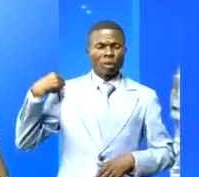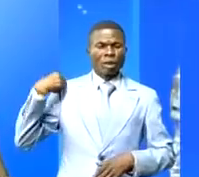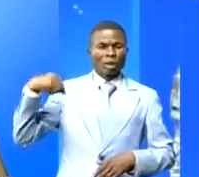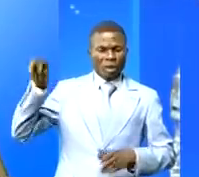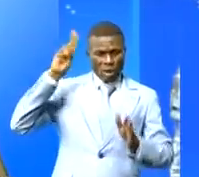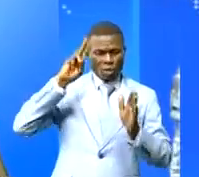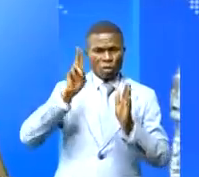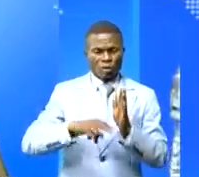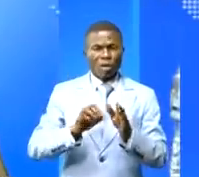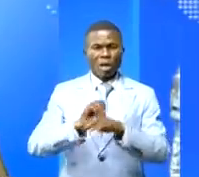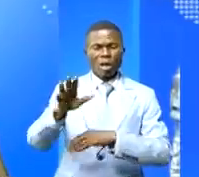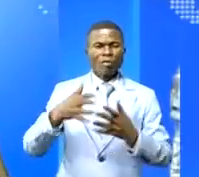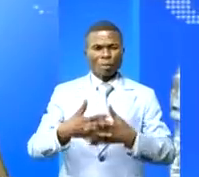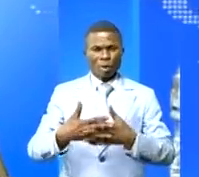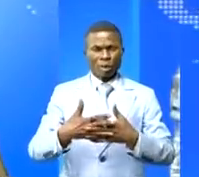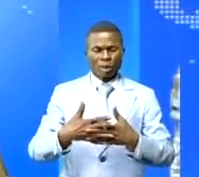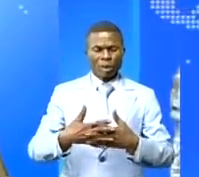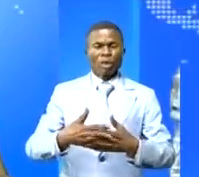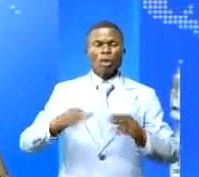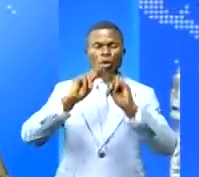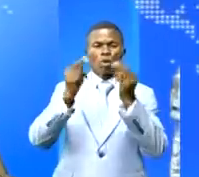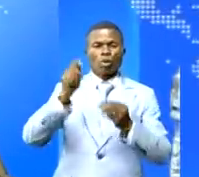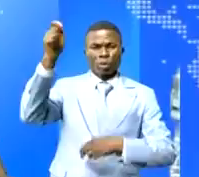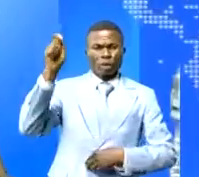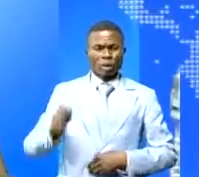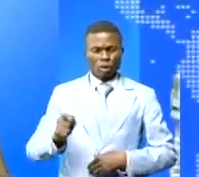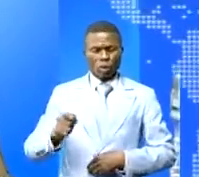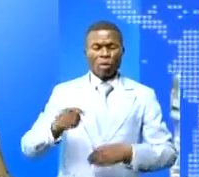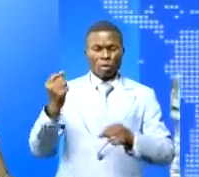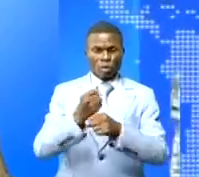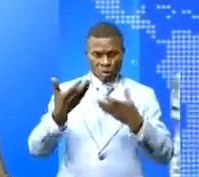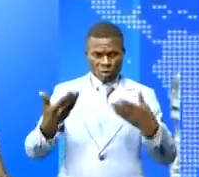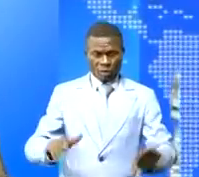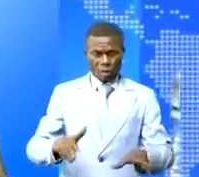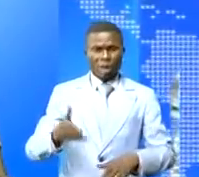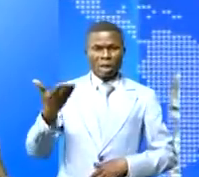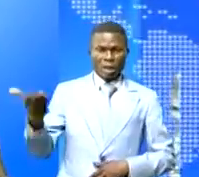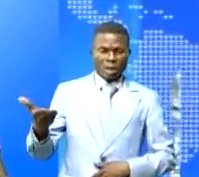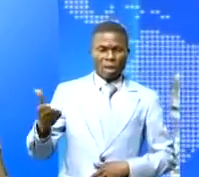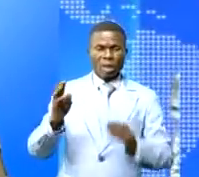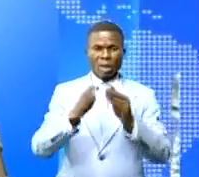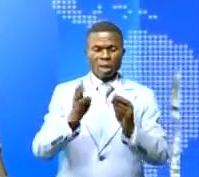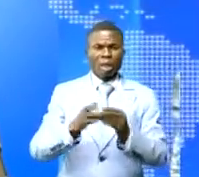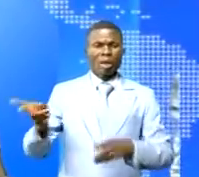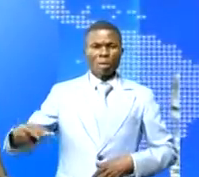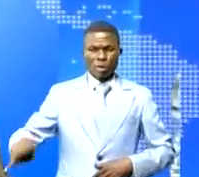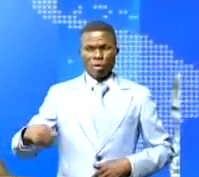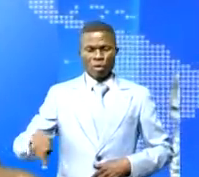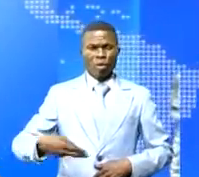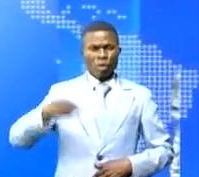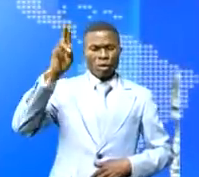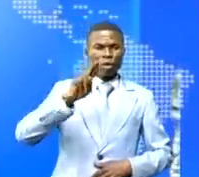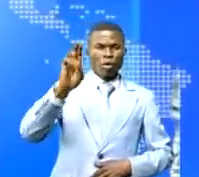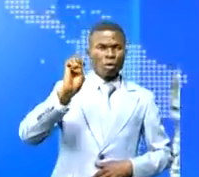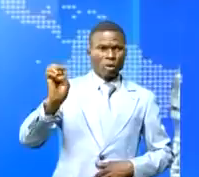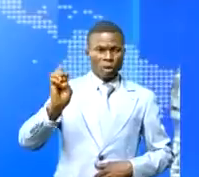le déploiement des engins de génie civil pour boucler ces dossiers. D'autre part, l'Assemblée provinciale du Haut-Uele